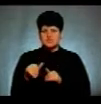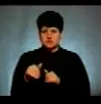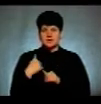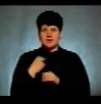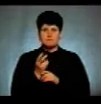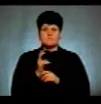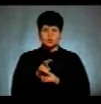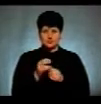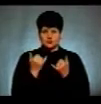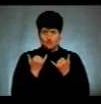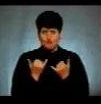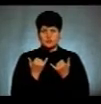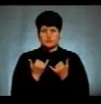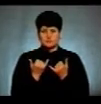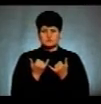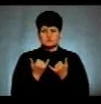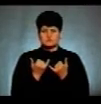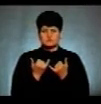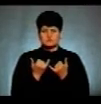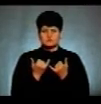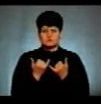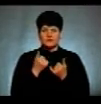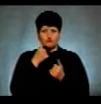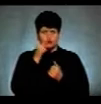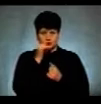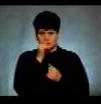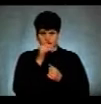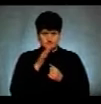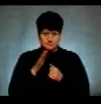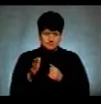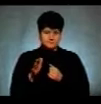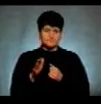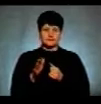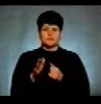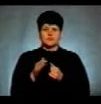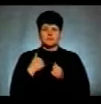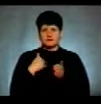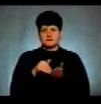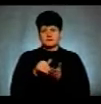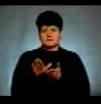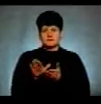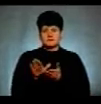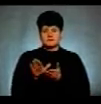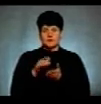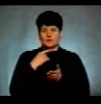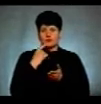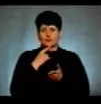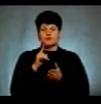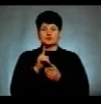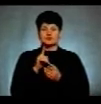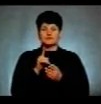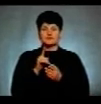прийшов ото сьогодні, бо вчора не міг. Мені відказали, кажуть, що